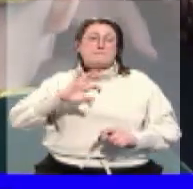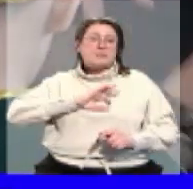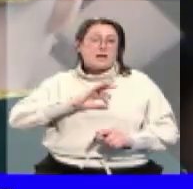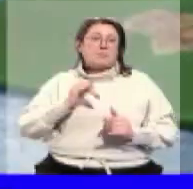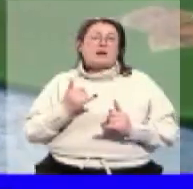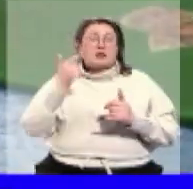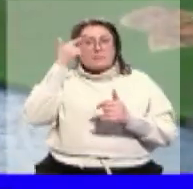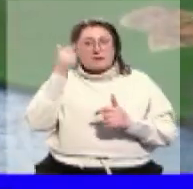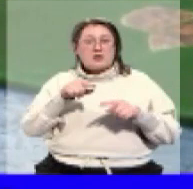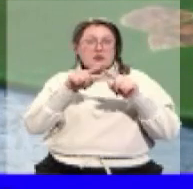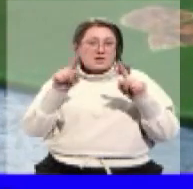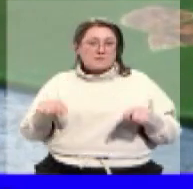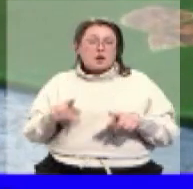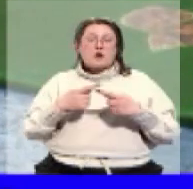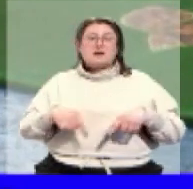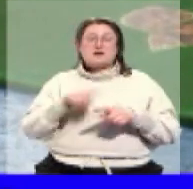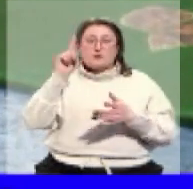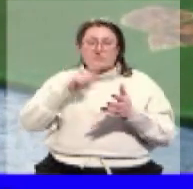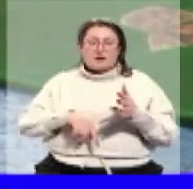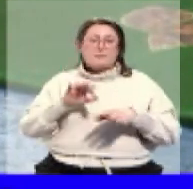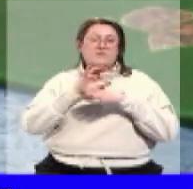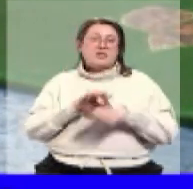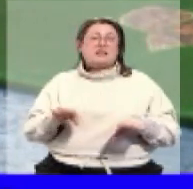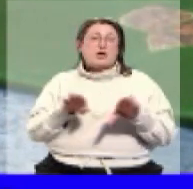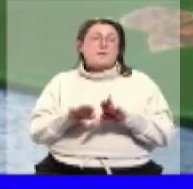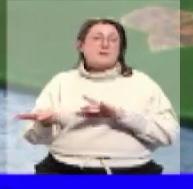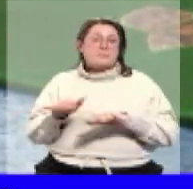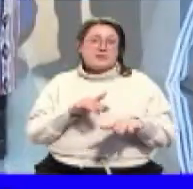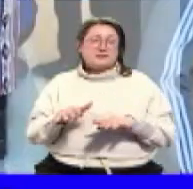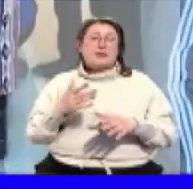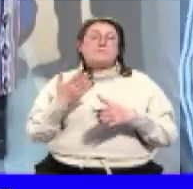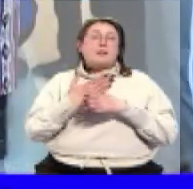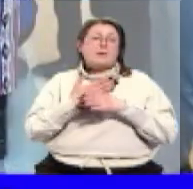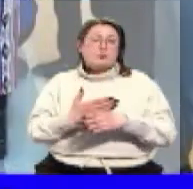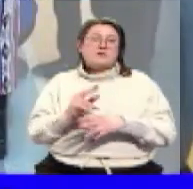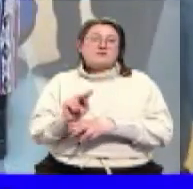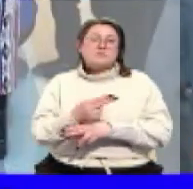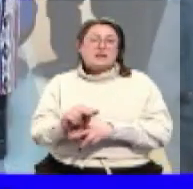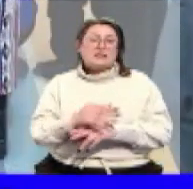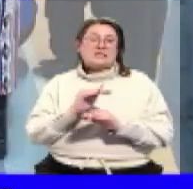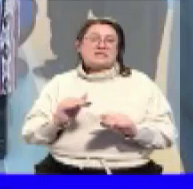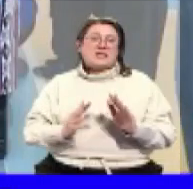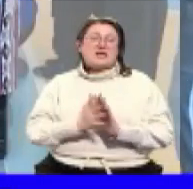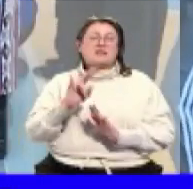и почетными грамотами. Организаторы уверены, проведение подобных мероприятий способствует воспитанию